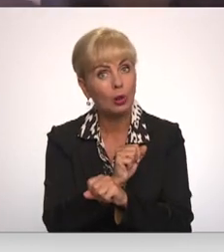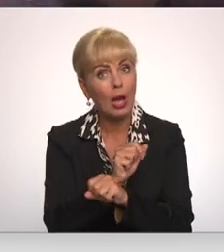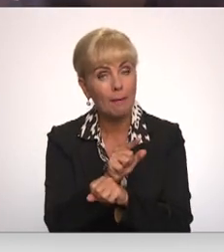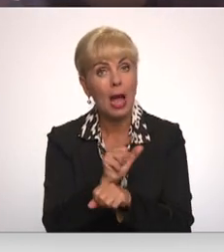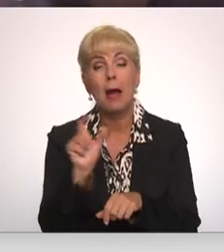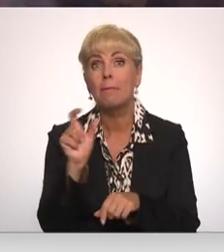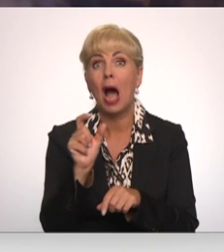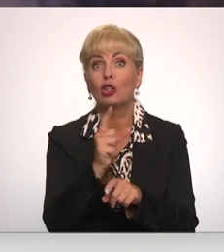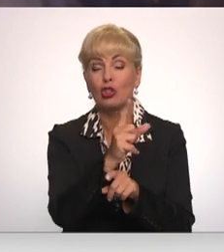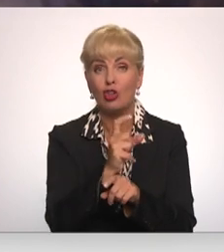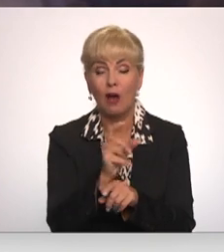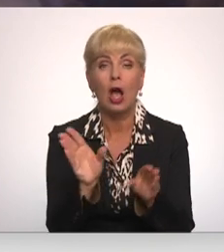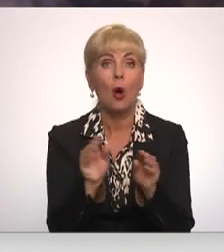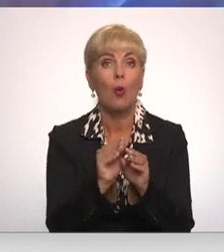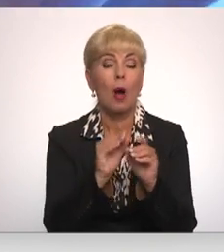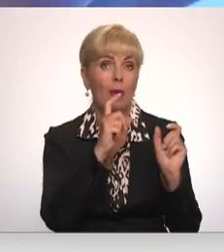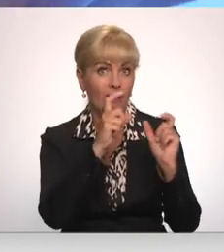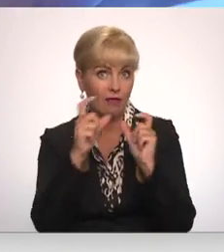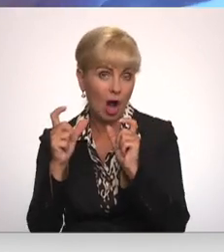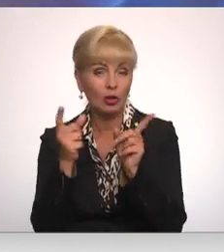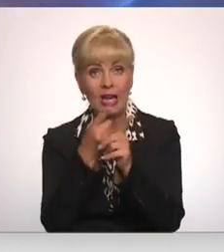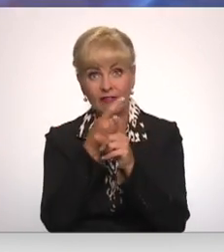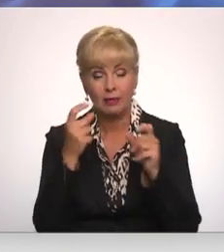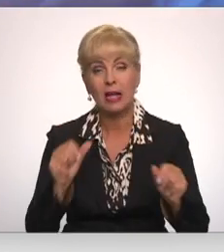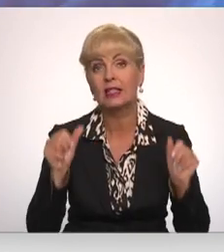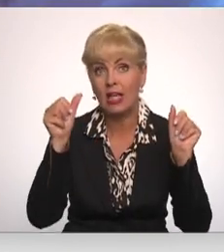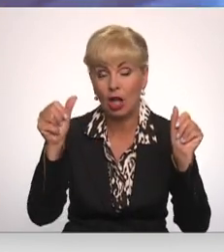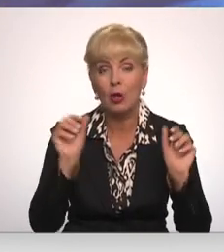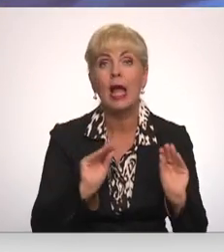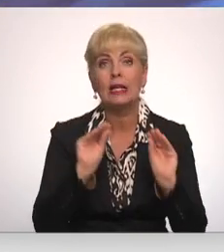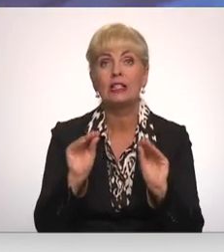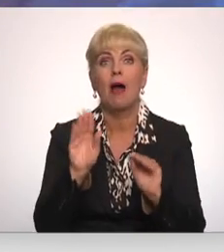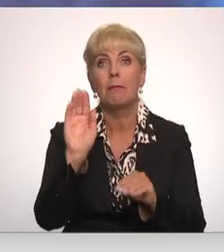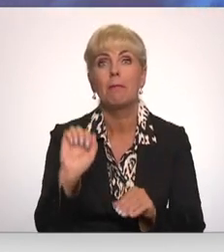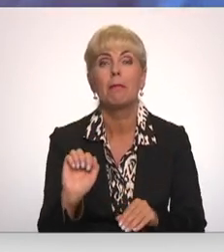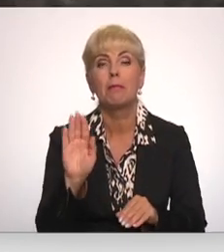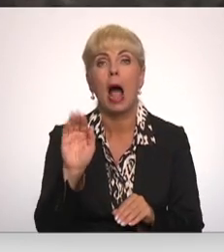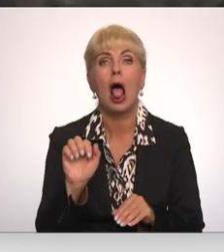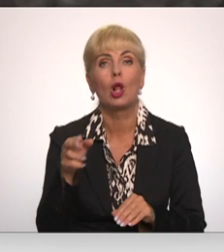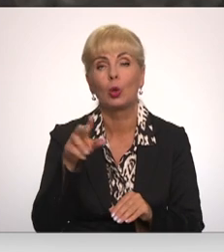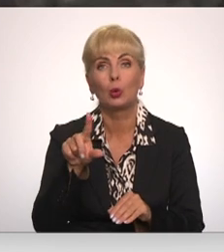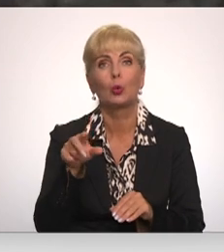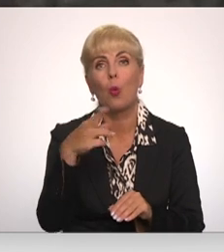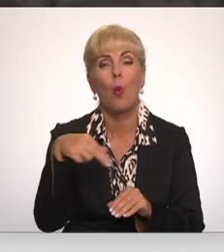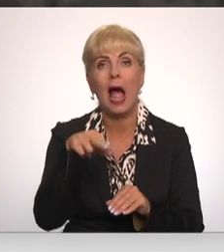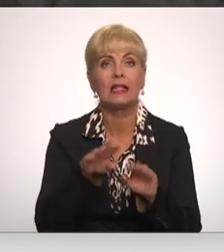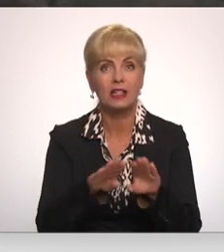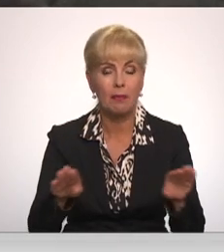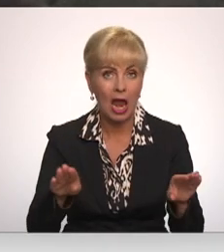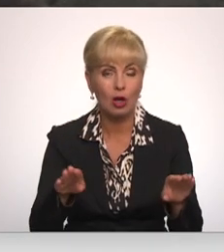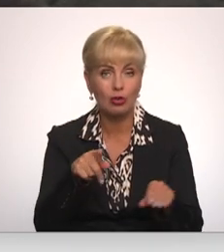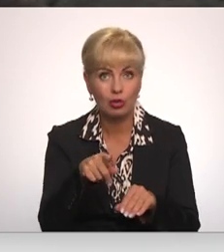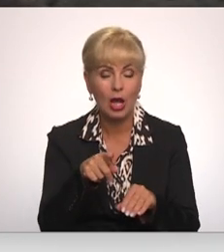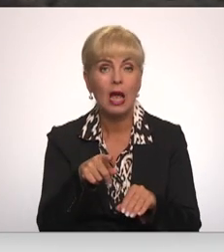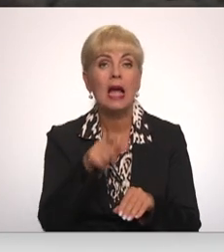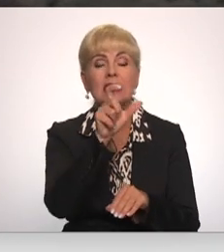no kurām šauts, kopā ar fotogrāfijām un informatīviem stendiem, izvietos Baldonas muzejā. Apcietinātie cilvēki acīmredzot tika